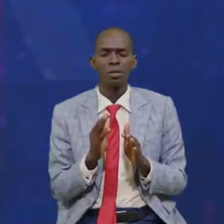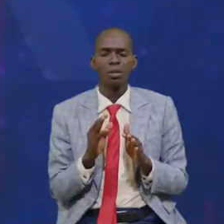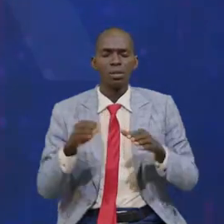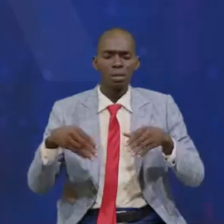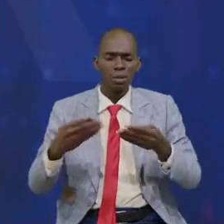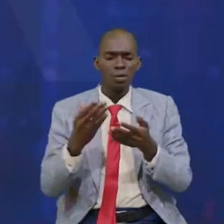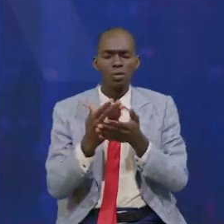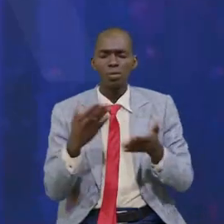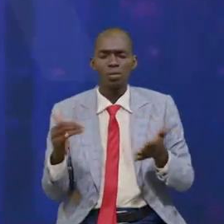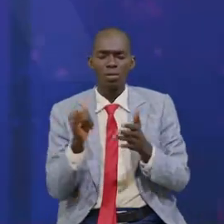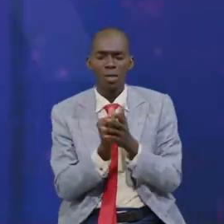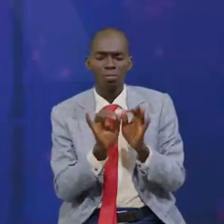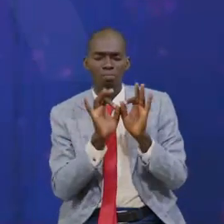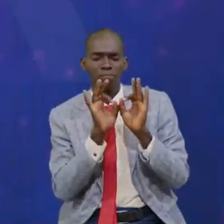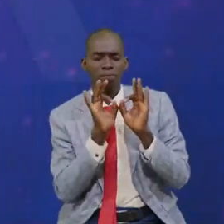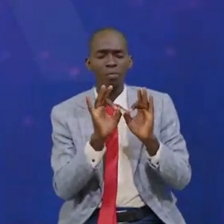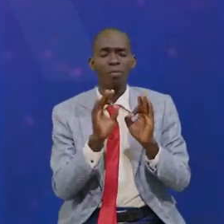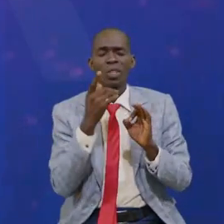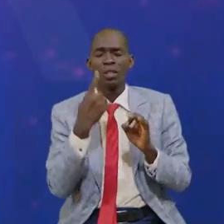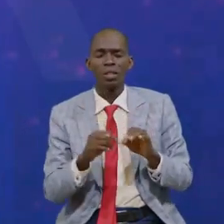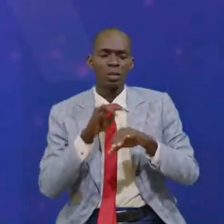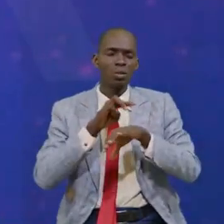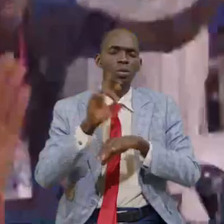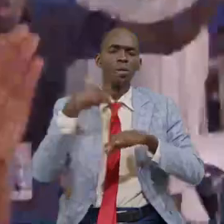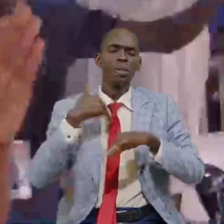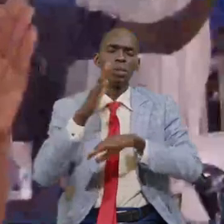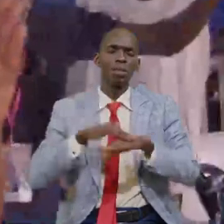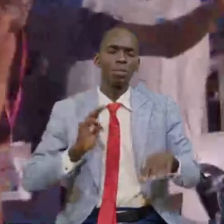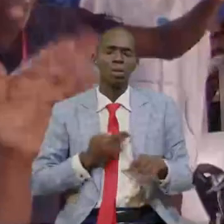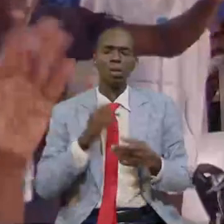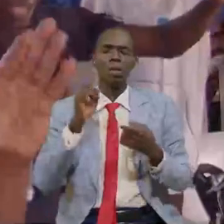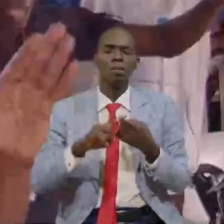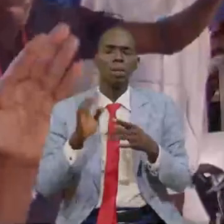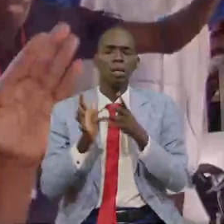Donne quelque chose digne pour le ministère auquel tu nous as appelés.